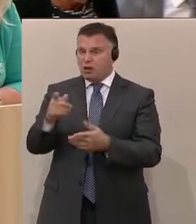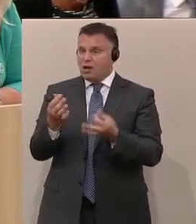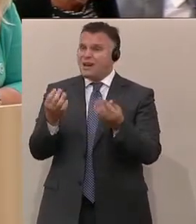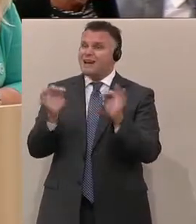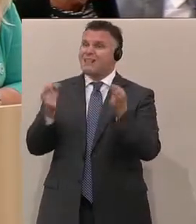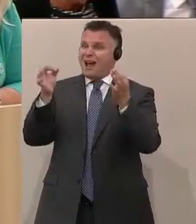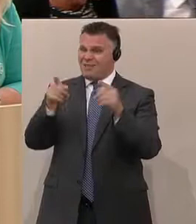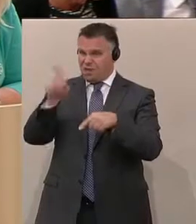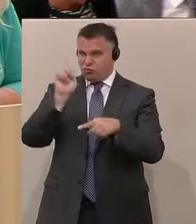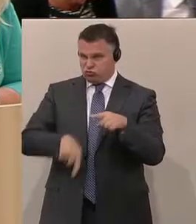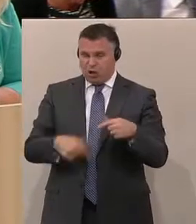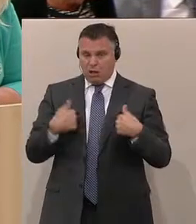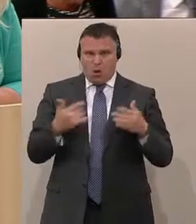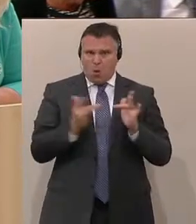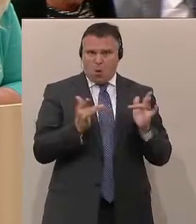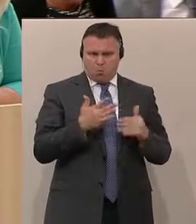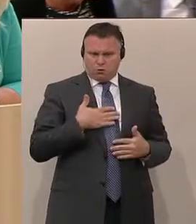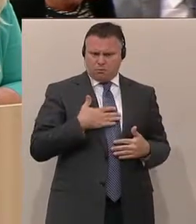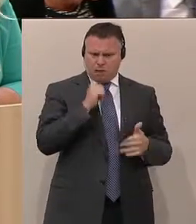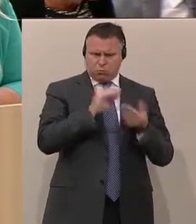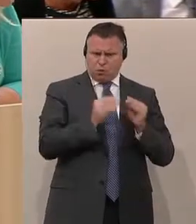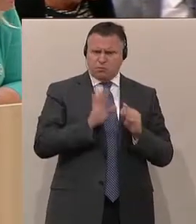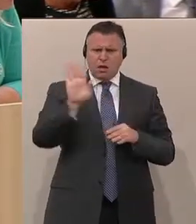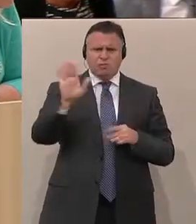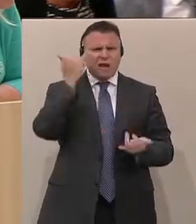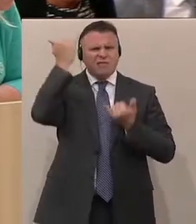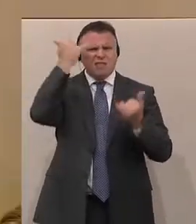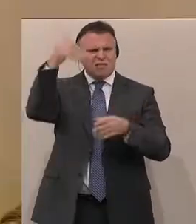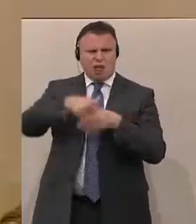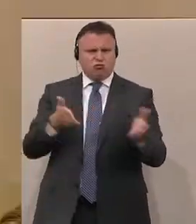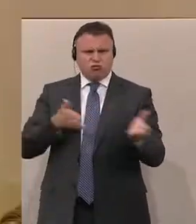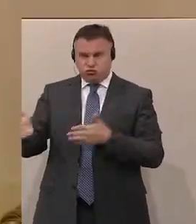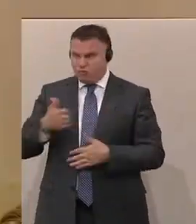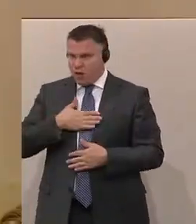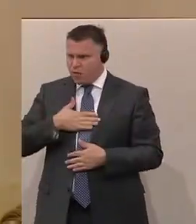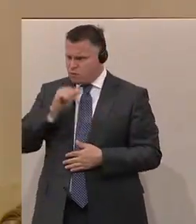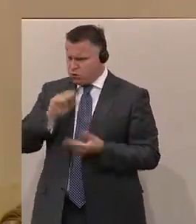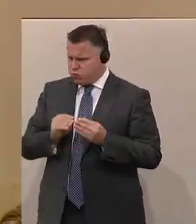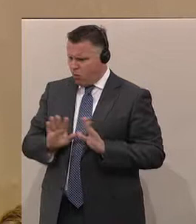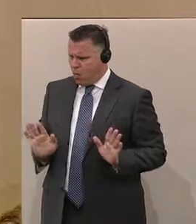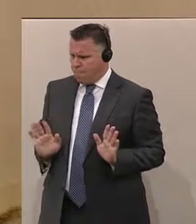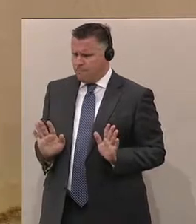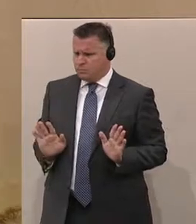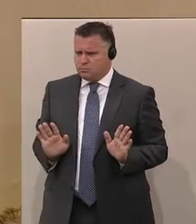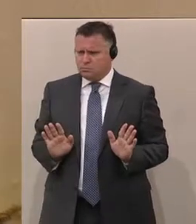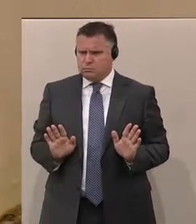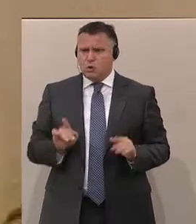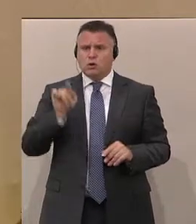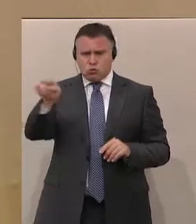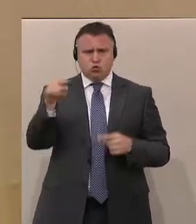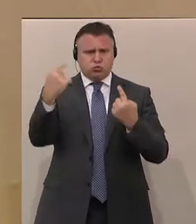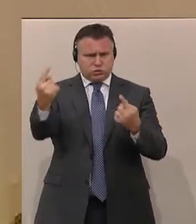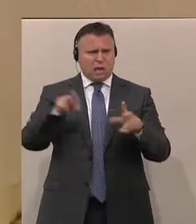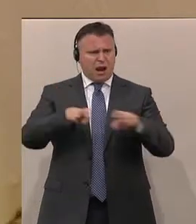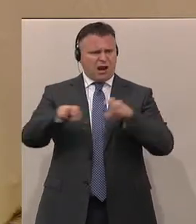das Problem der Opposition? Wenn Ihre Ideen vorne und hinten keinen Sinn machen, ist das unser Problem? Ich bin der Meinung, Sie sind hier in